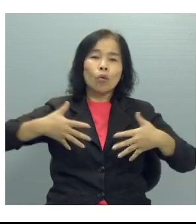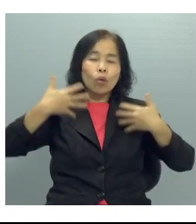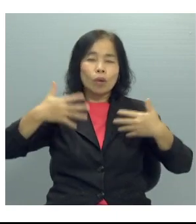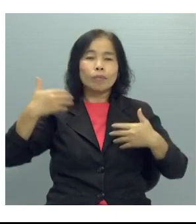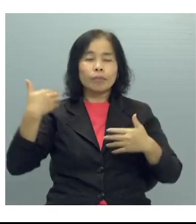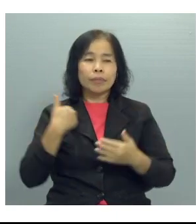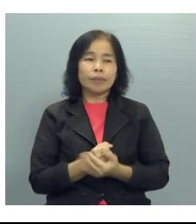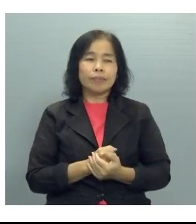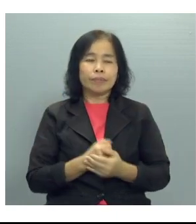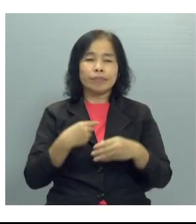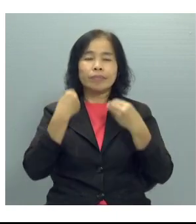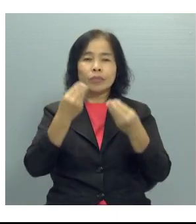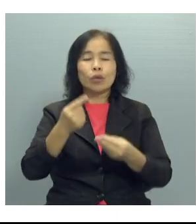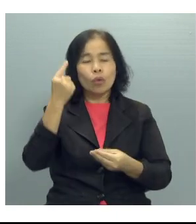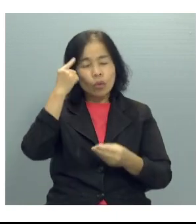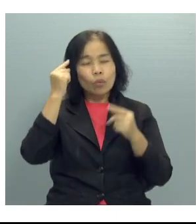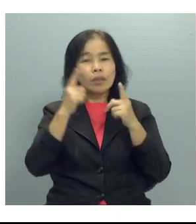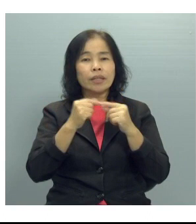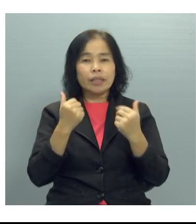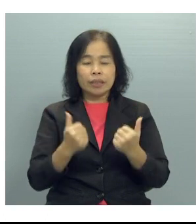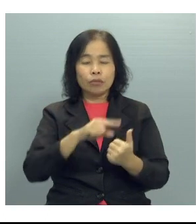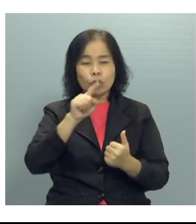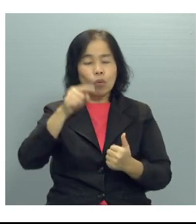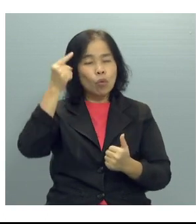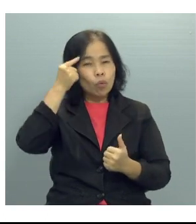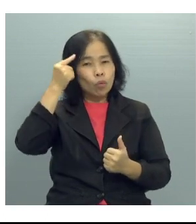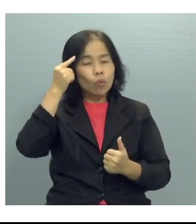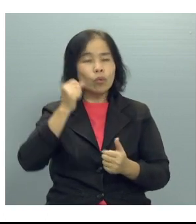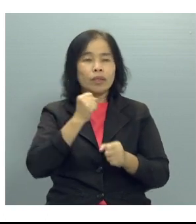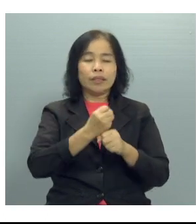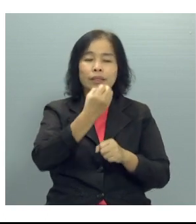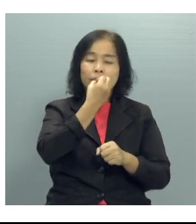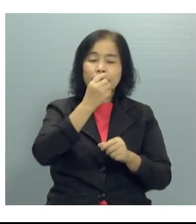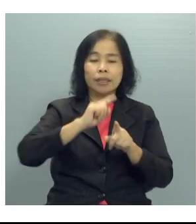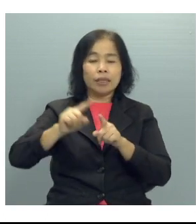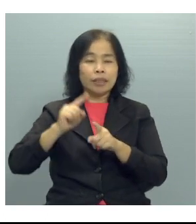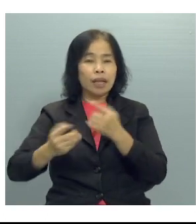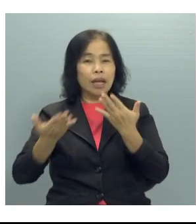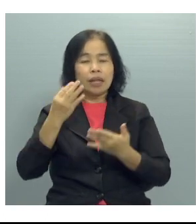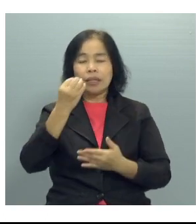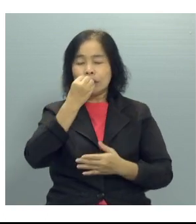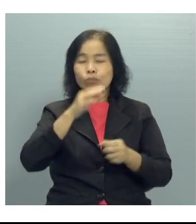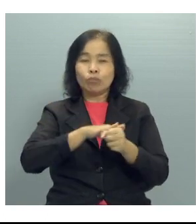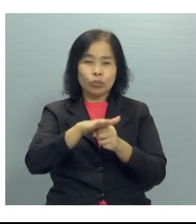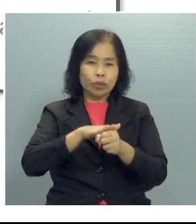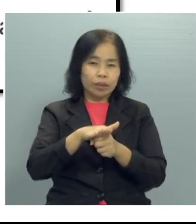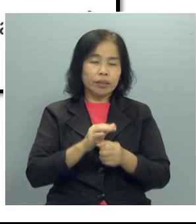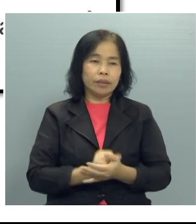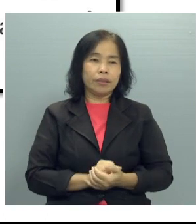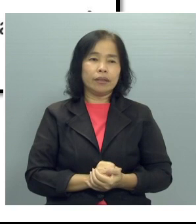เพื่อให้รู้เรื่องนี้ตื่นรู้แล้วเรื่องลักษณะอาหารจากแหล่งเรียนท้องถิ่นบริโภคอย่างพอเหมาะ